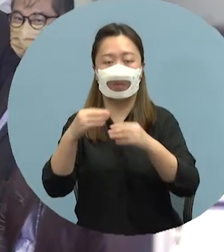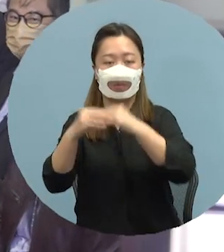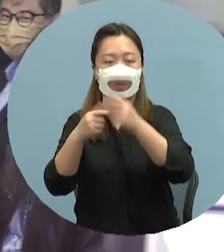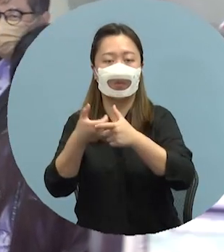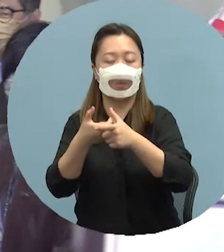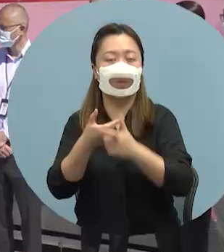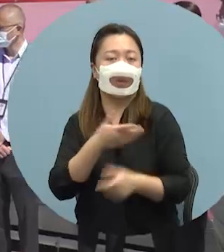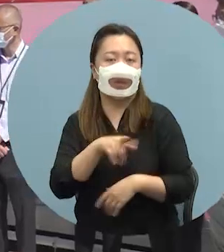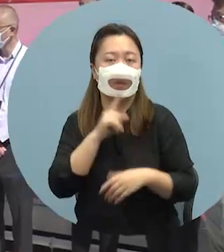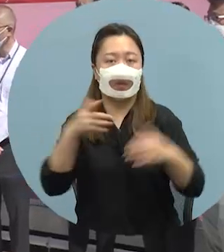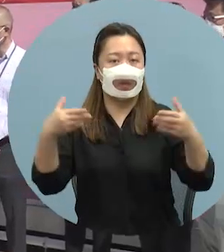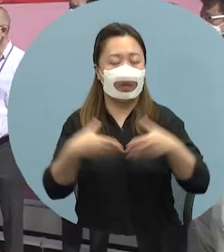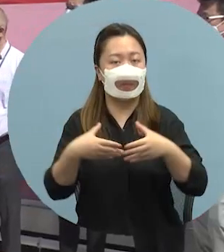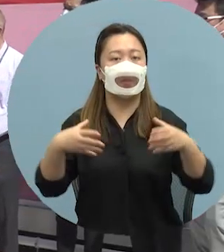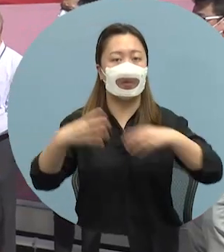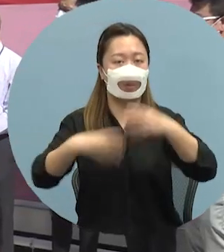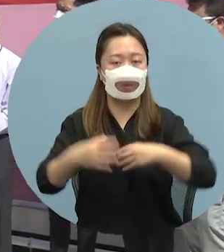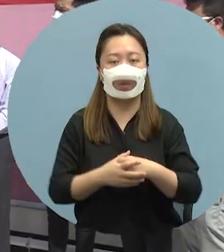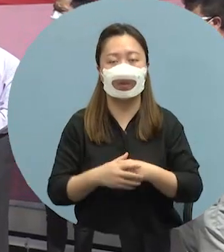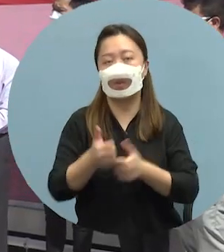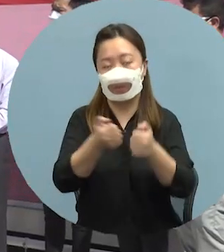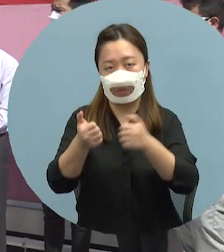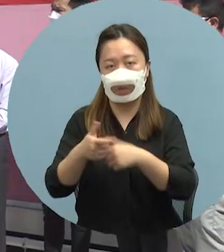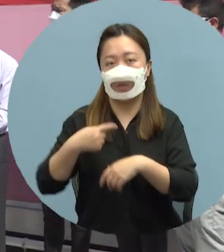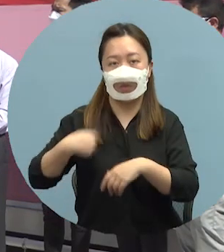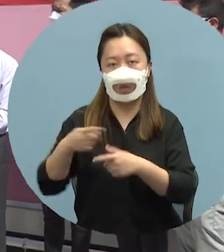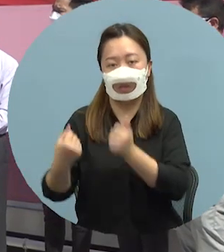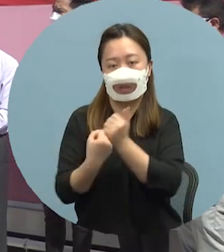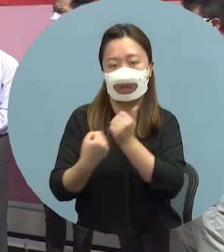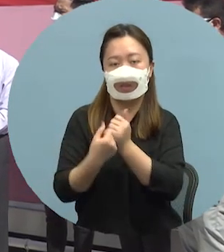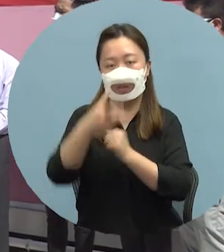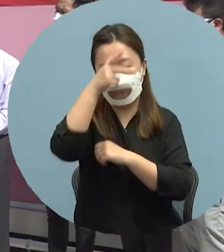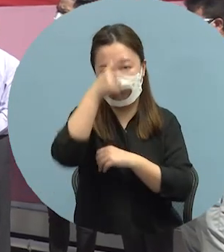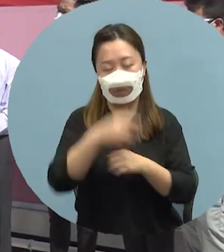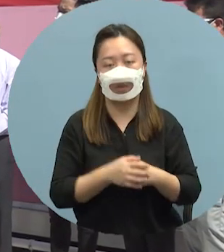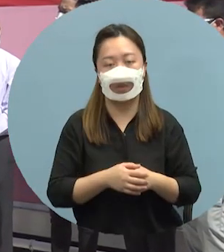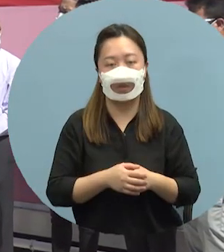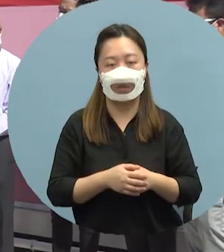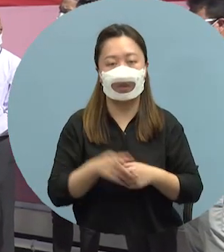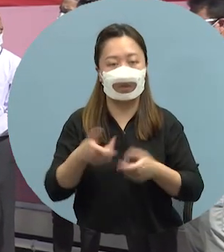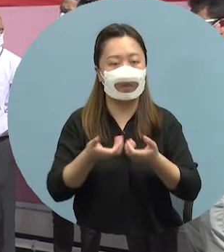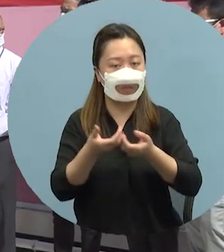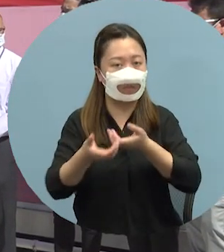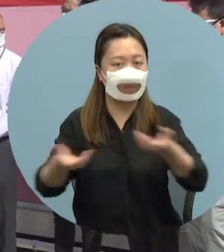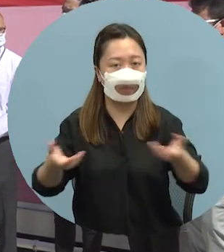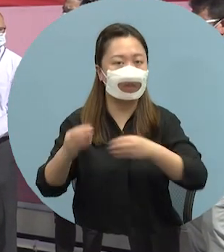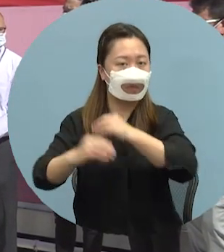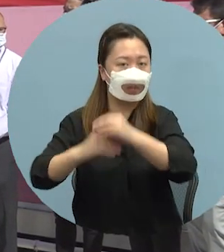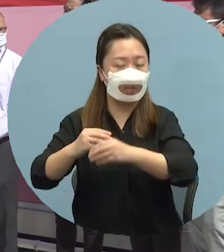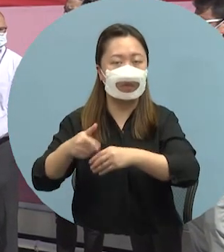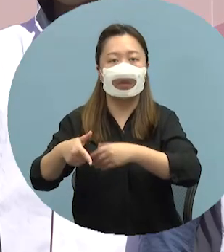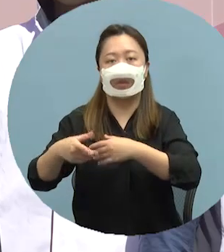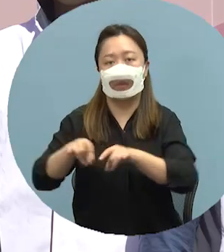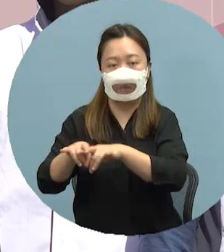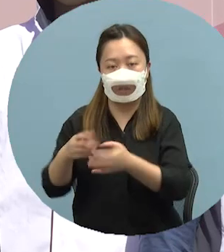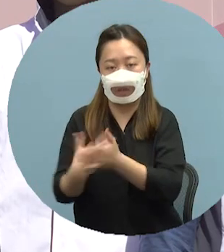接座谈会，佢感谢中央全力支持特区政府的工作，援建社区隔离及治疗设施，亦都感谢